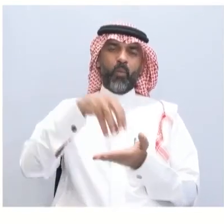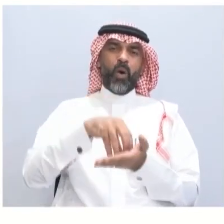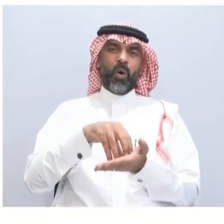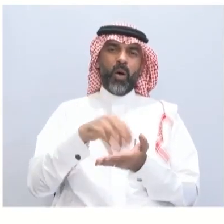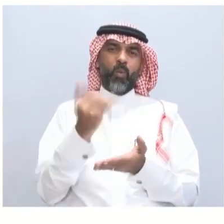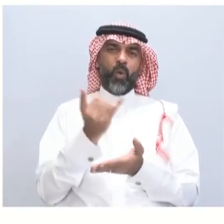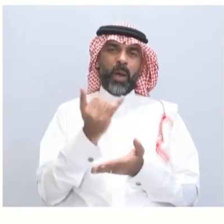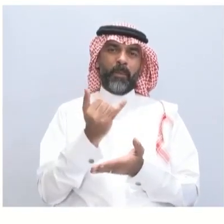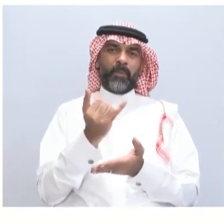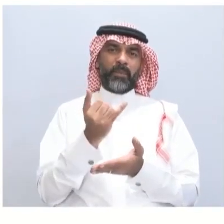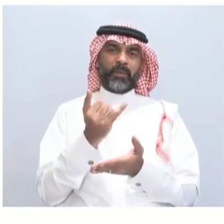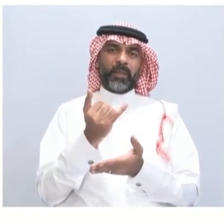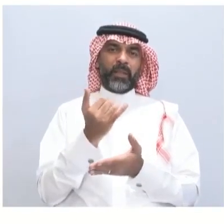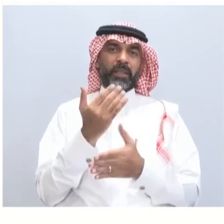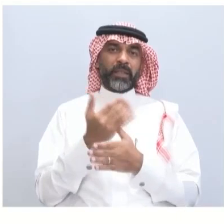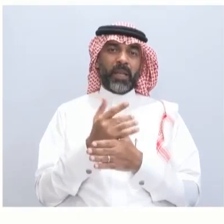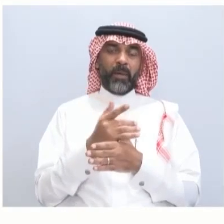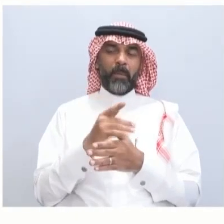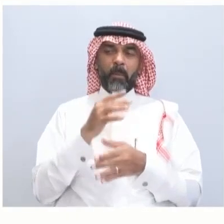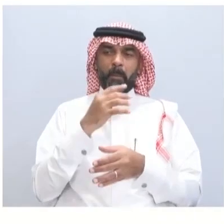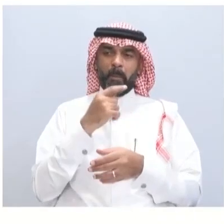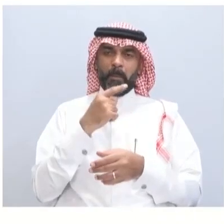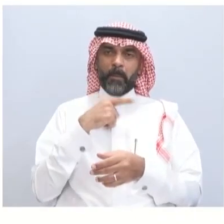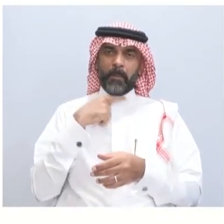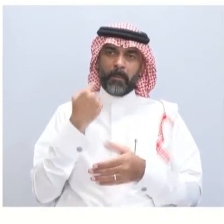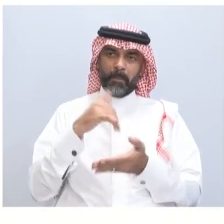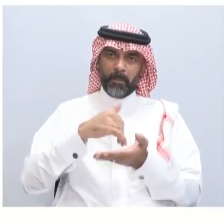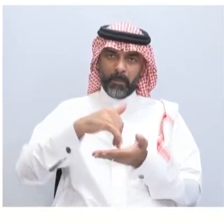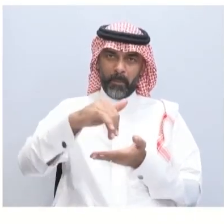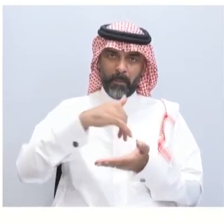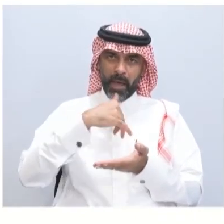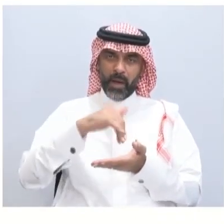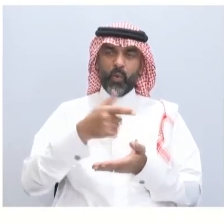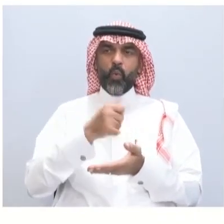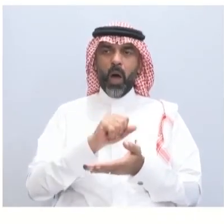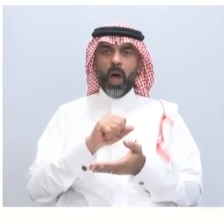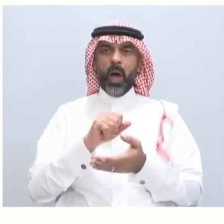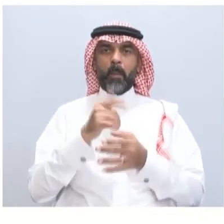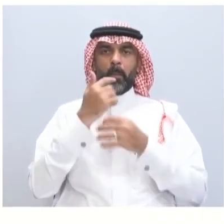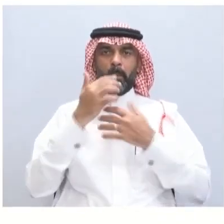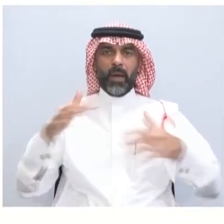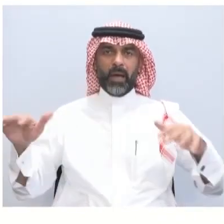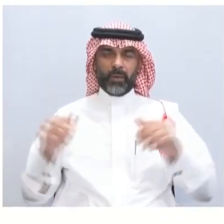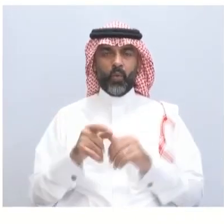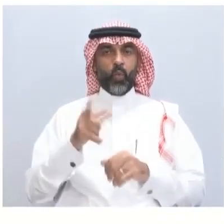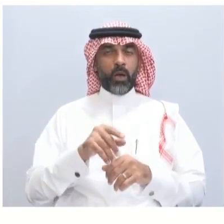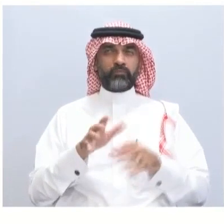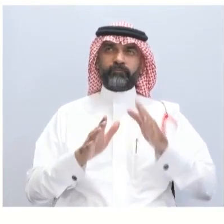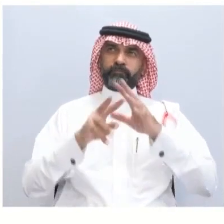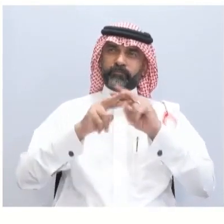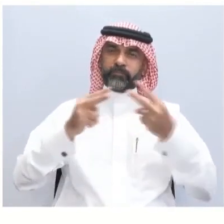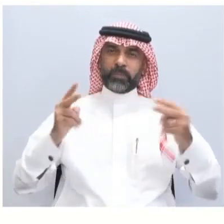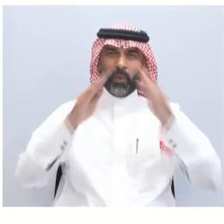على محيطين بري وبحري من خلال وجود ابناء المحيط البحري من خلال وجود التنوع البيئي